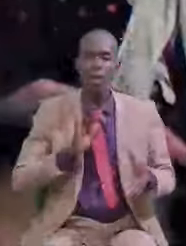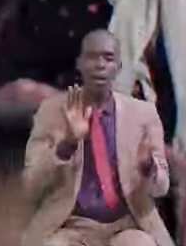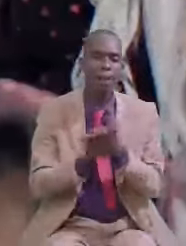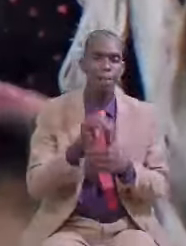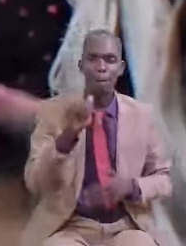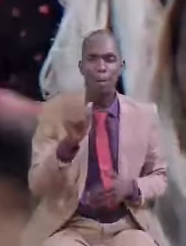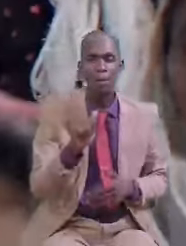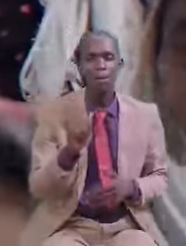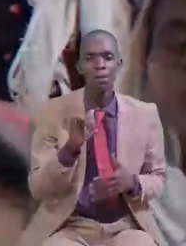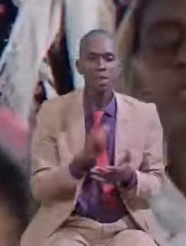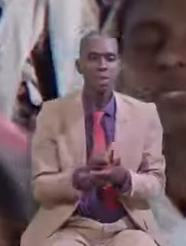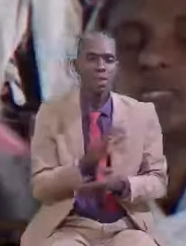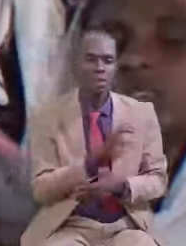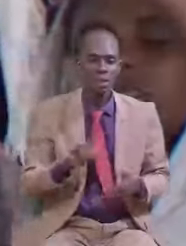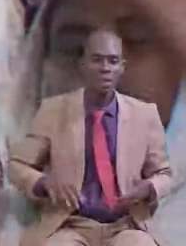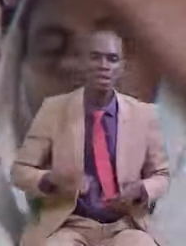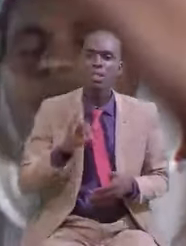que Christ est mon sauveur.